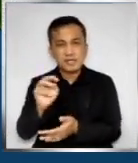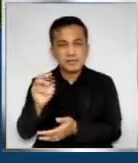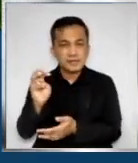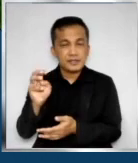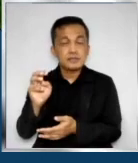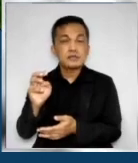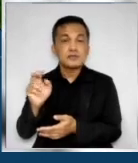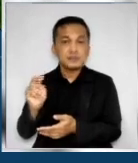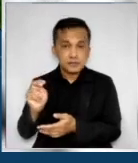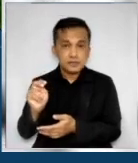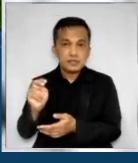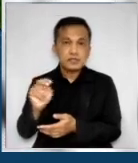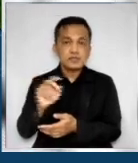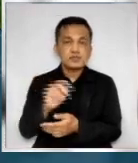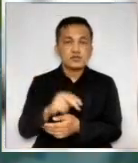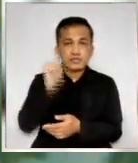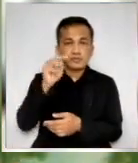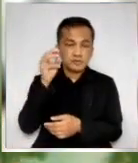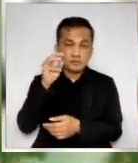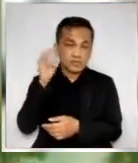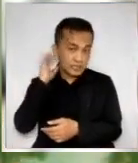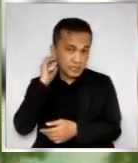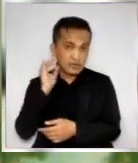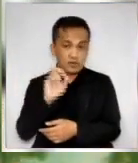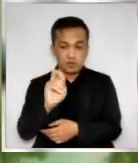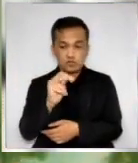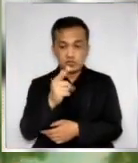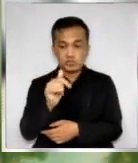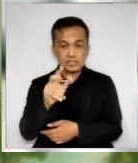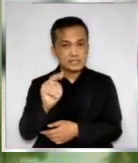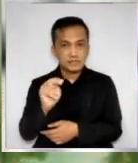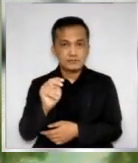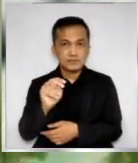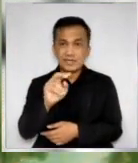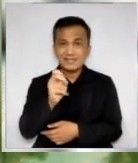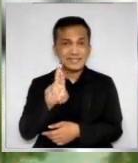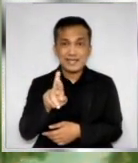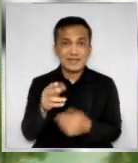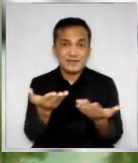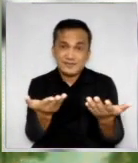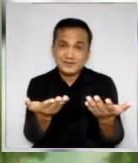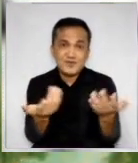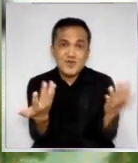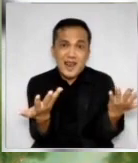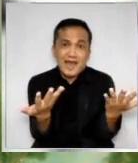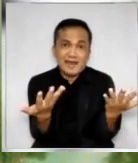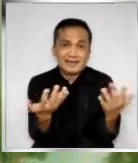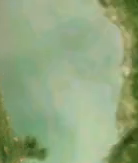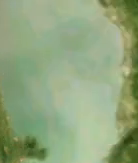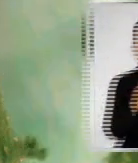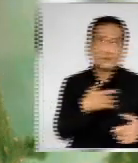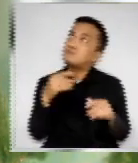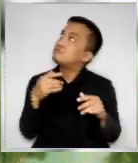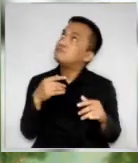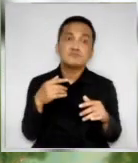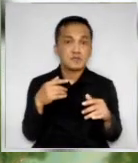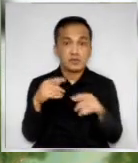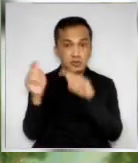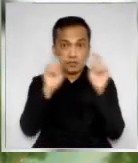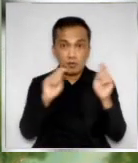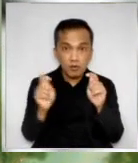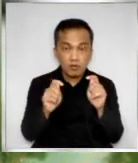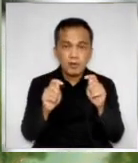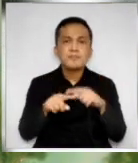Soccsajen. Sa mga taga Metro Manila, wala pong direktang epekto tayong maranasan doon sa bagyo, ha? Pero posibleng maging maulap at mayroong